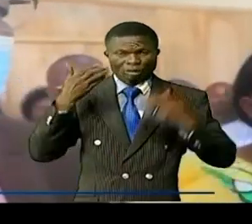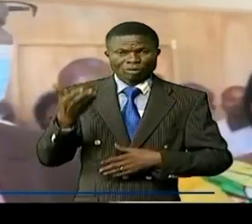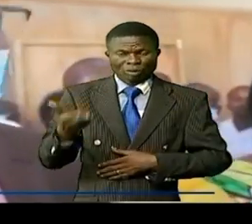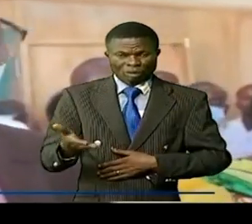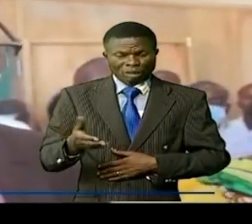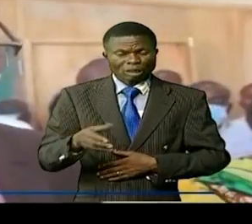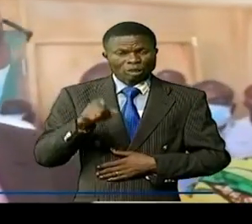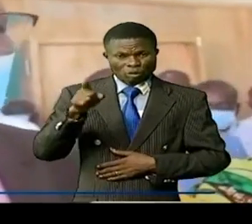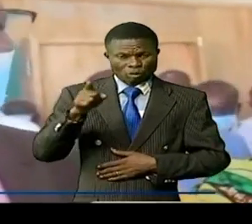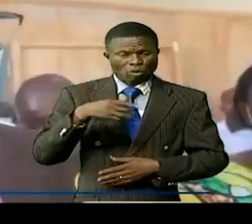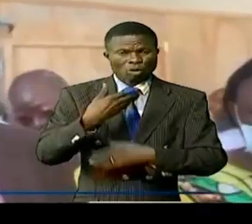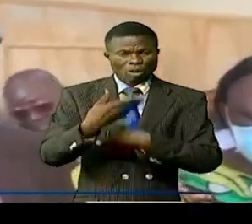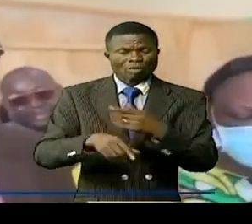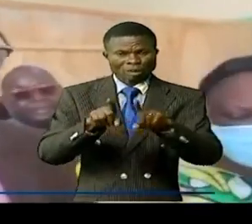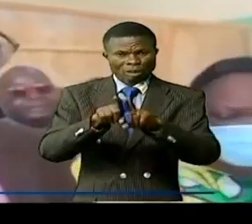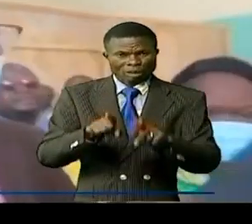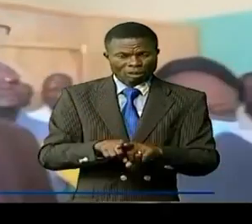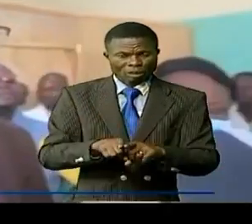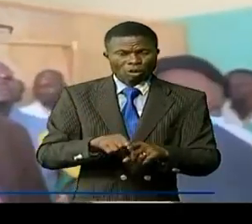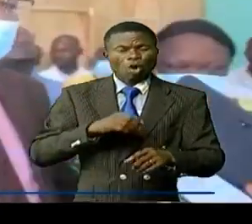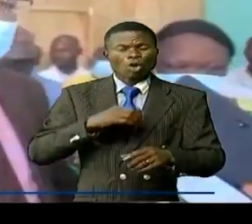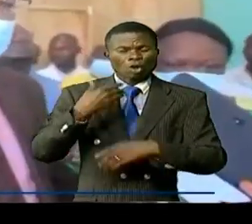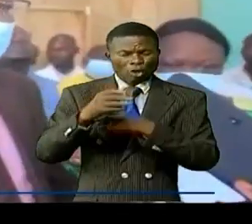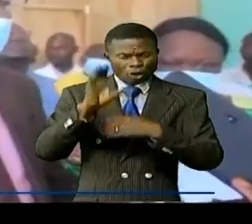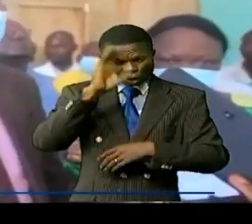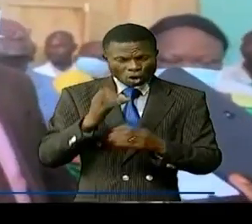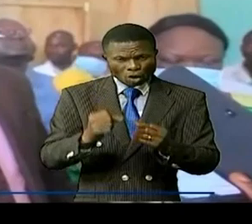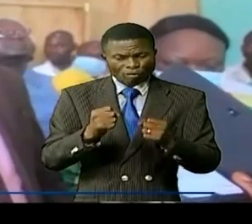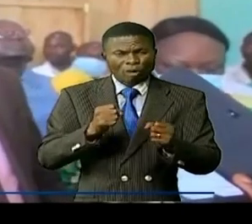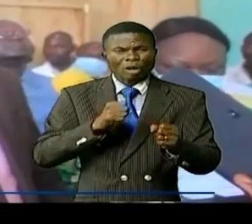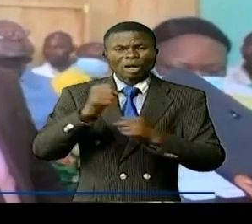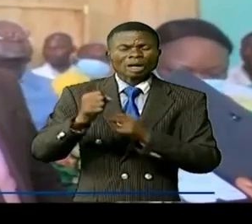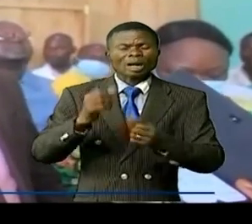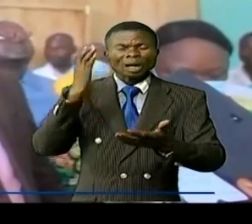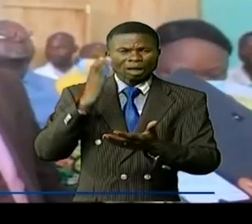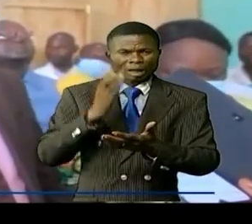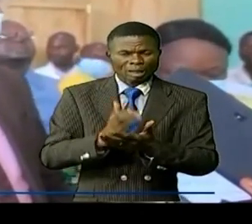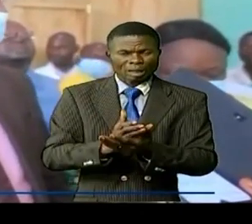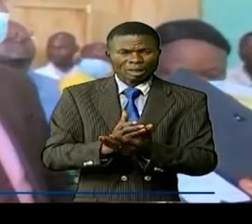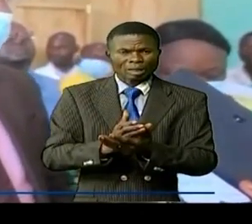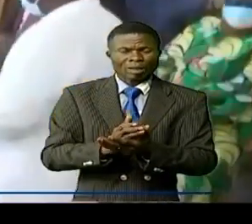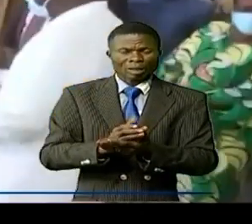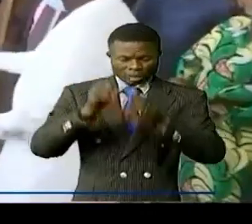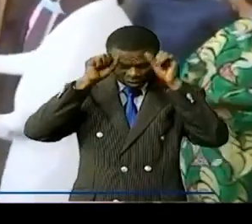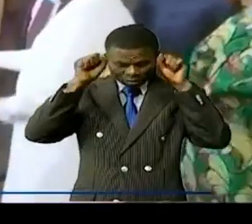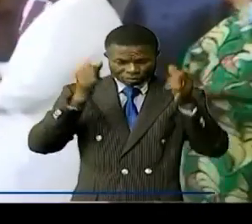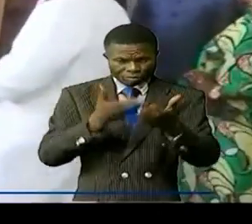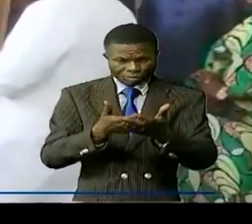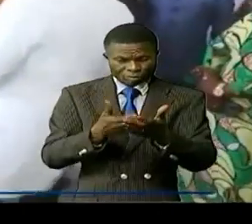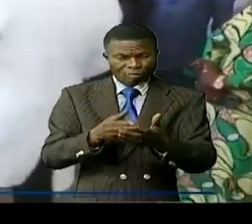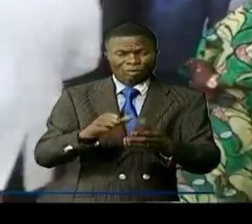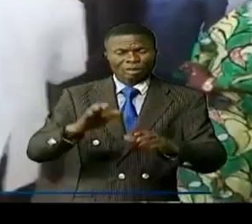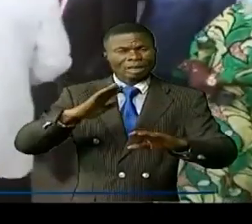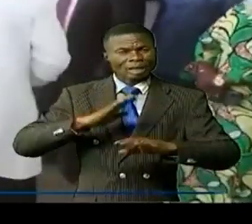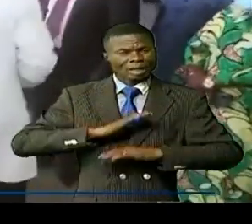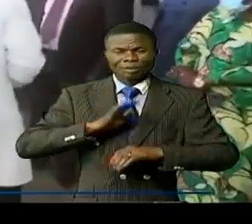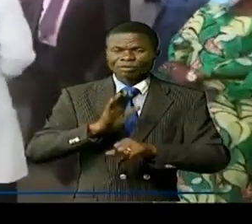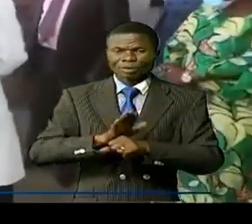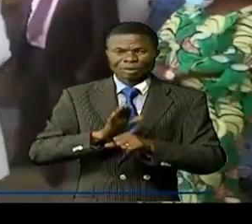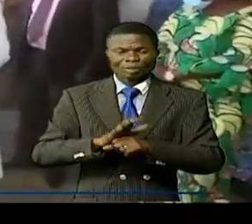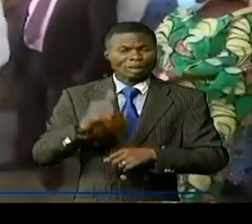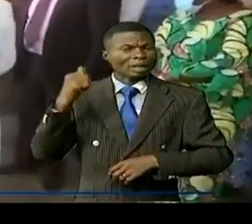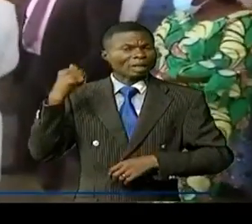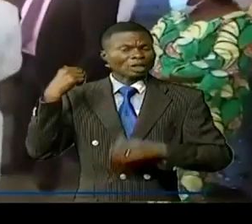Lui qui a fait aussi son cheval de bataille, la lutte déclenchée par le président de la République. Motif de satisfaction pour les